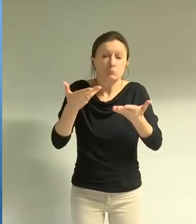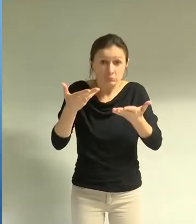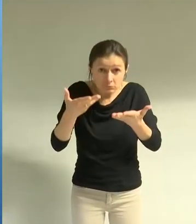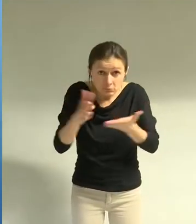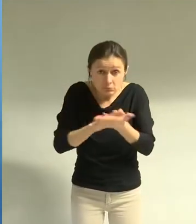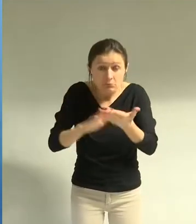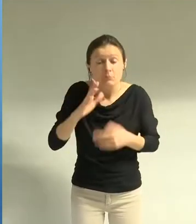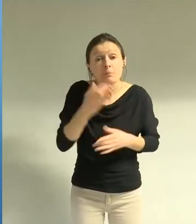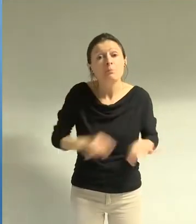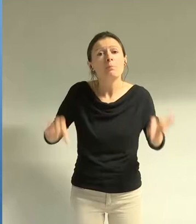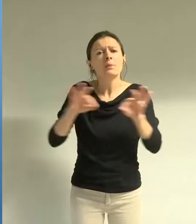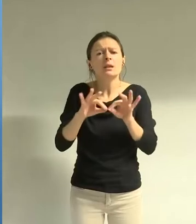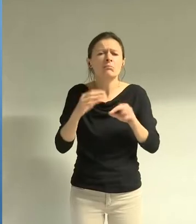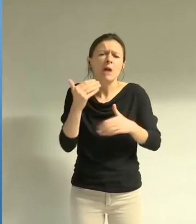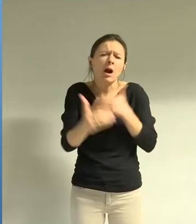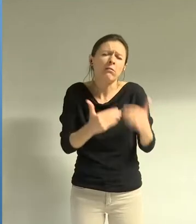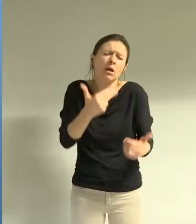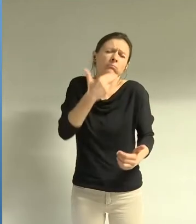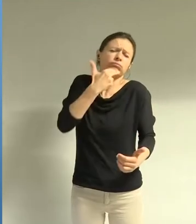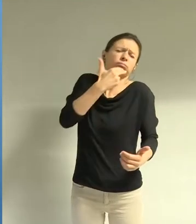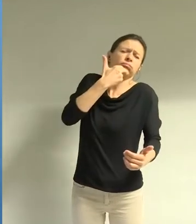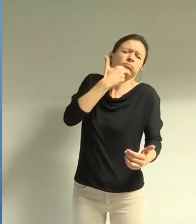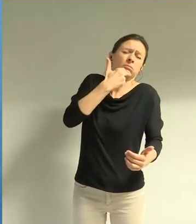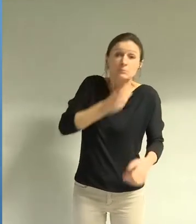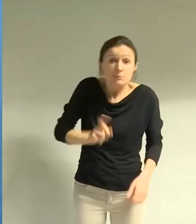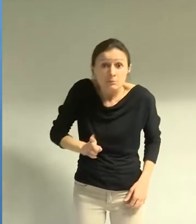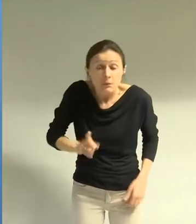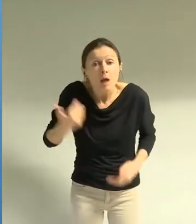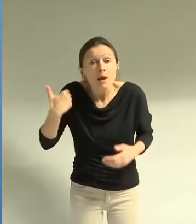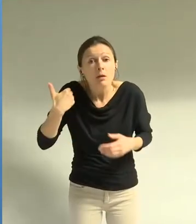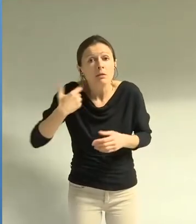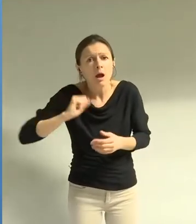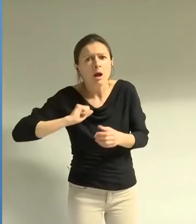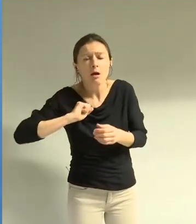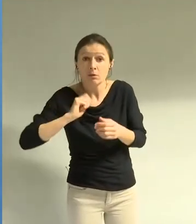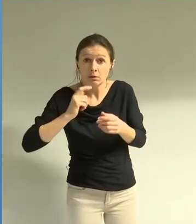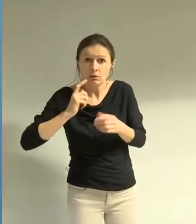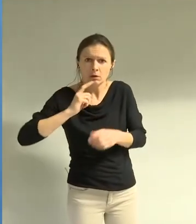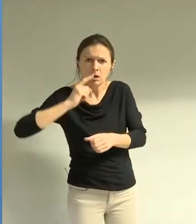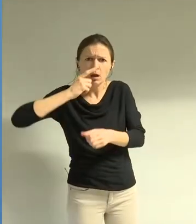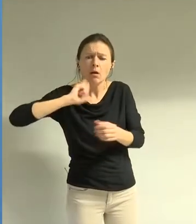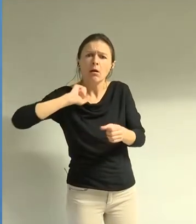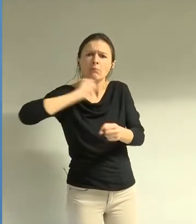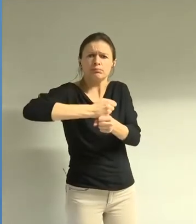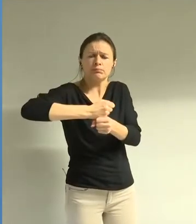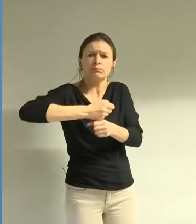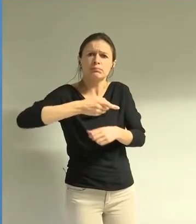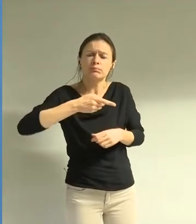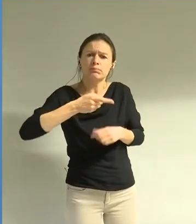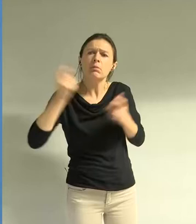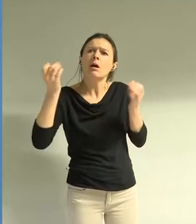la transition écologique que la france a été condamnée pour une action climatique est condamné à réparer le préjudice écologique d'ici à novembre